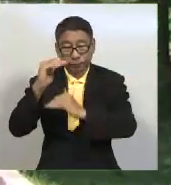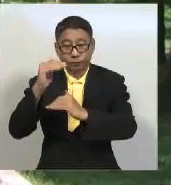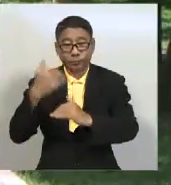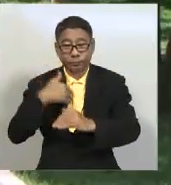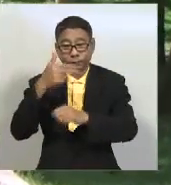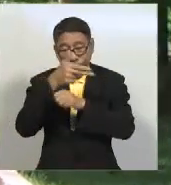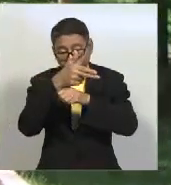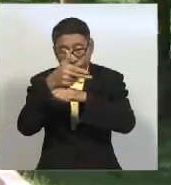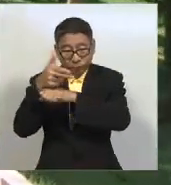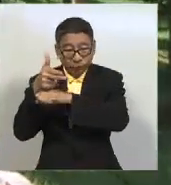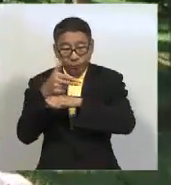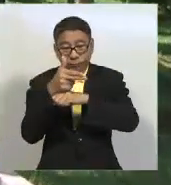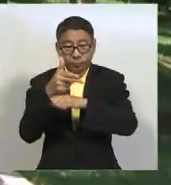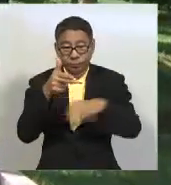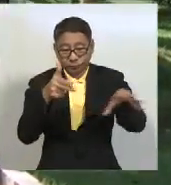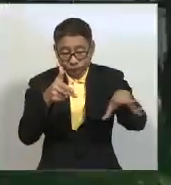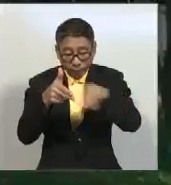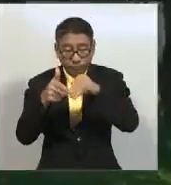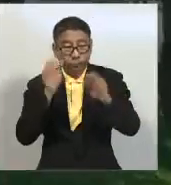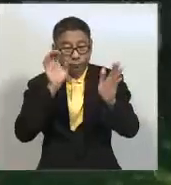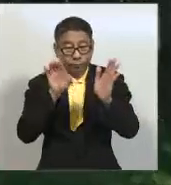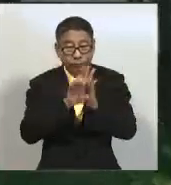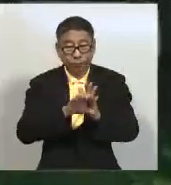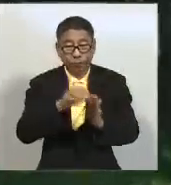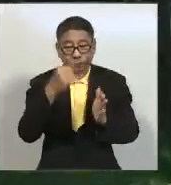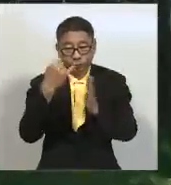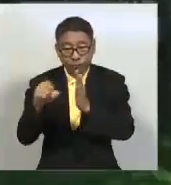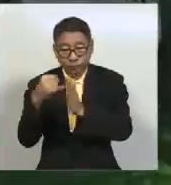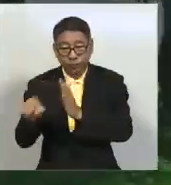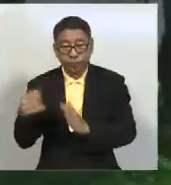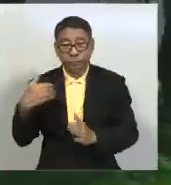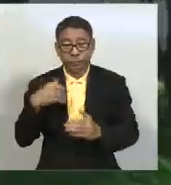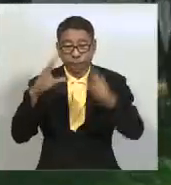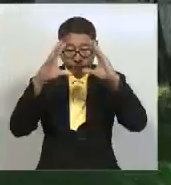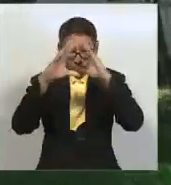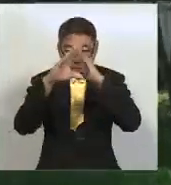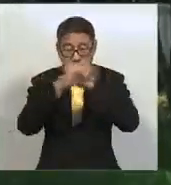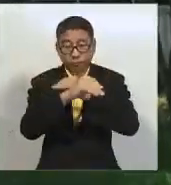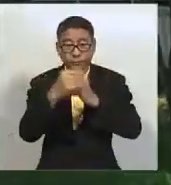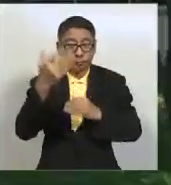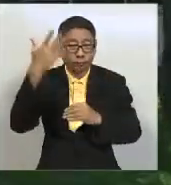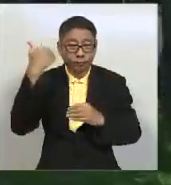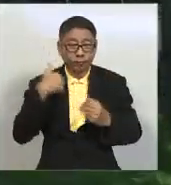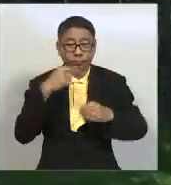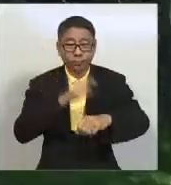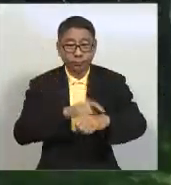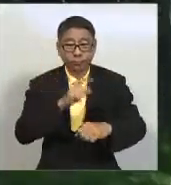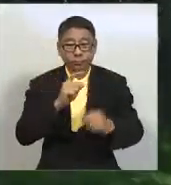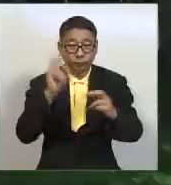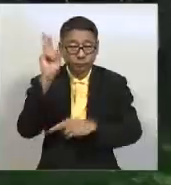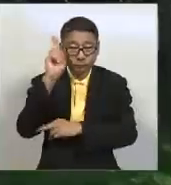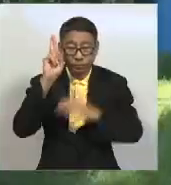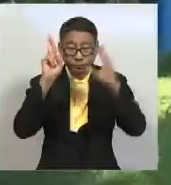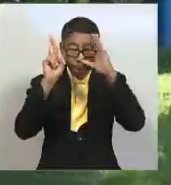ก็มีกล้องวงจรปิดเพื่อที่จะจับภาพเหตุการณ์ที่ไม่ชอบมาพากลค่ะแต่ว่าในคืนวันที่เกิดเหตุเนี่ยเป็นช่วงเวลาประมาณเที่ยง